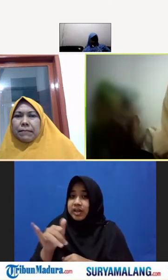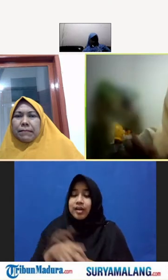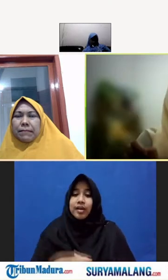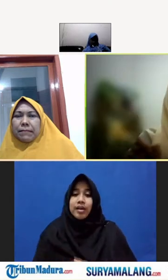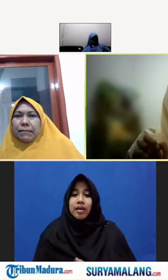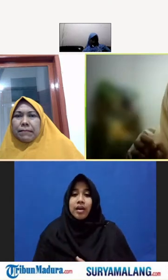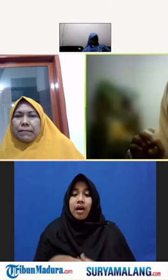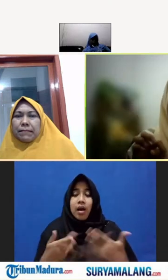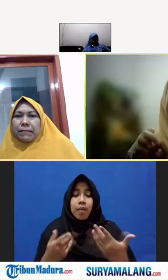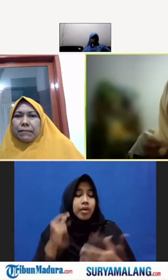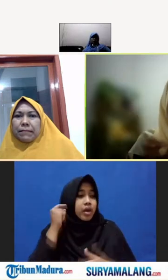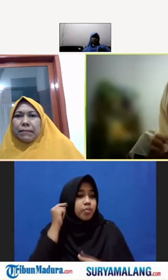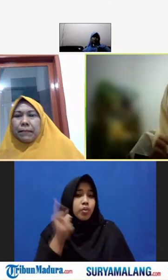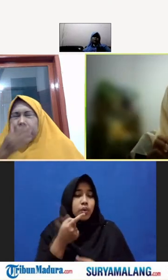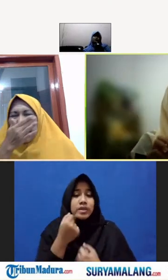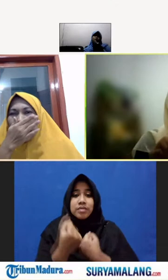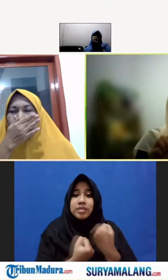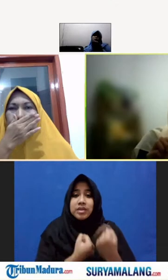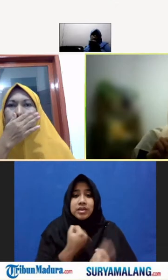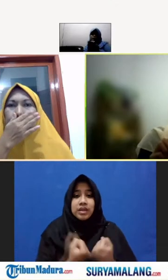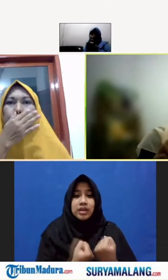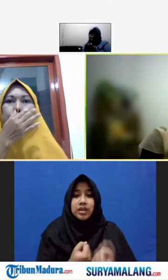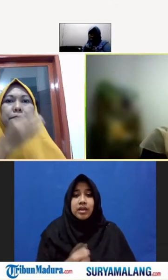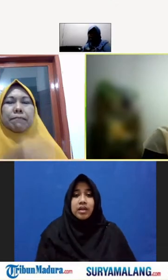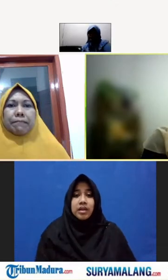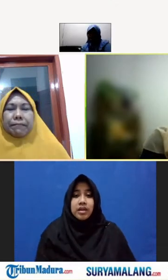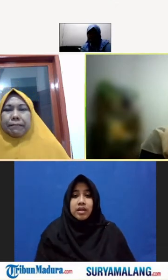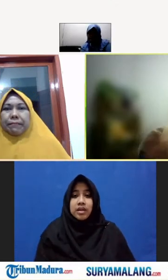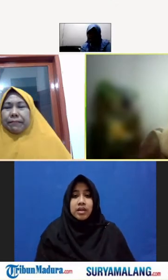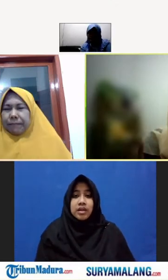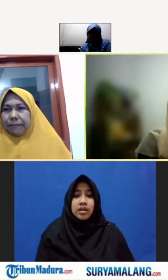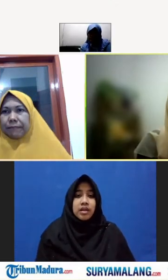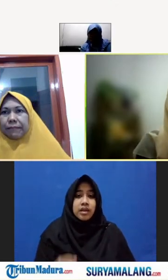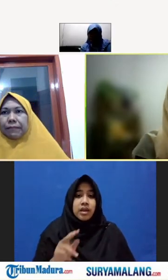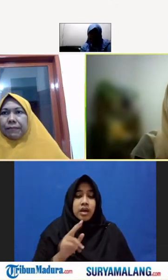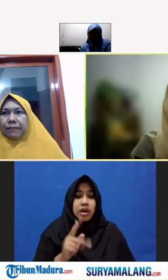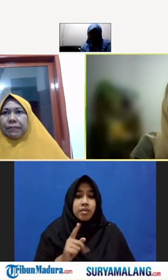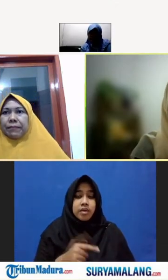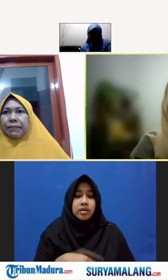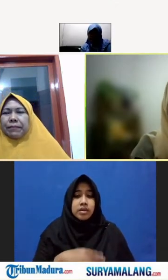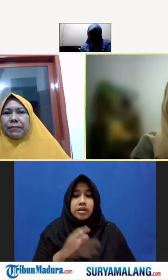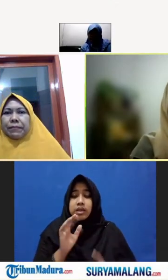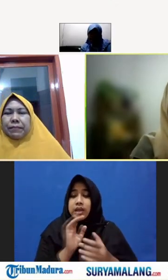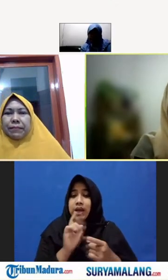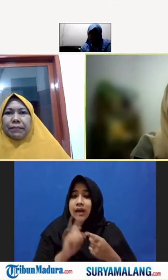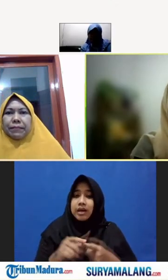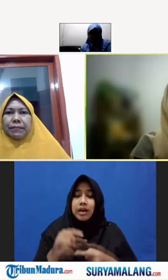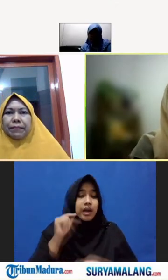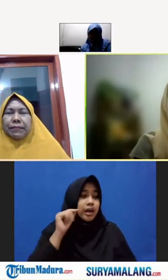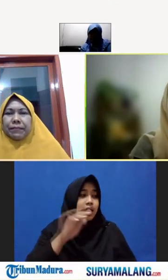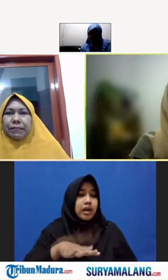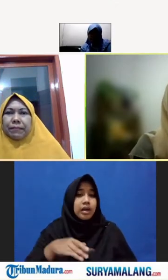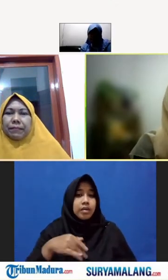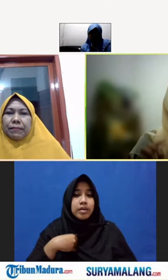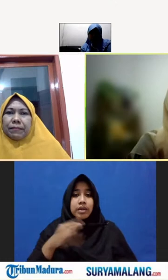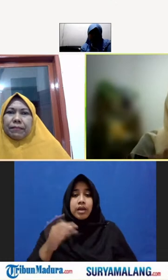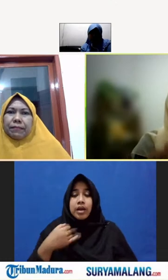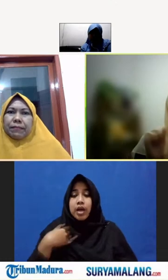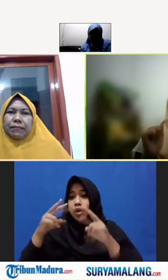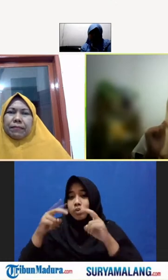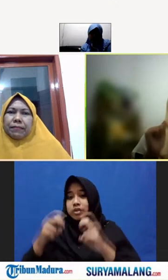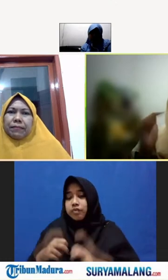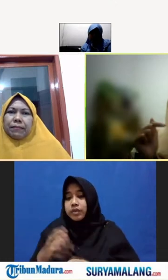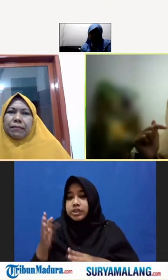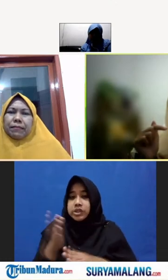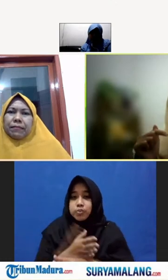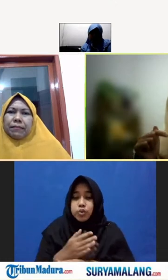kerjakan setelah ini. Aku nggak bisa kayak, ibu kamu mesti gini, karena aku nggak kenal anak ibu, dan nggak ada observasi gitu. Nah, tapi ibu